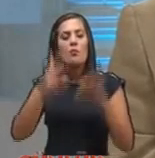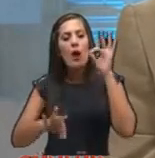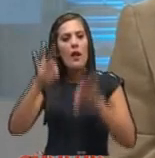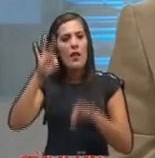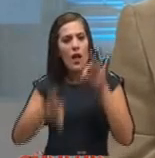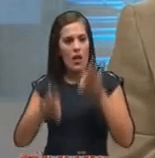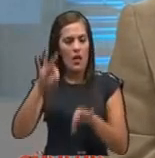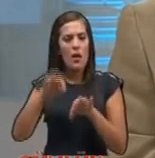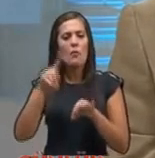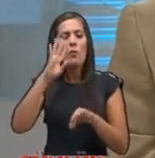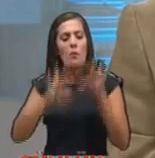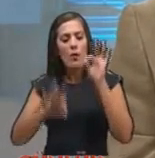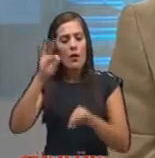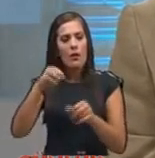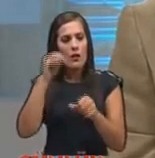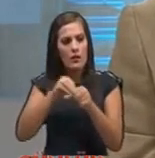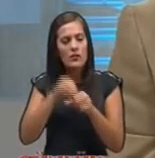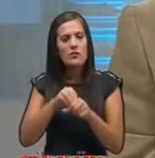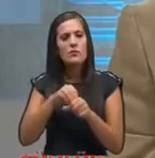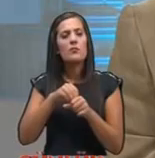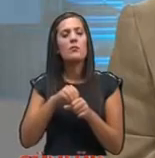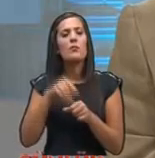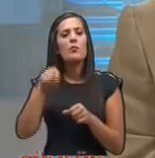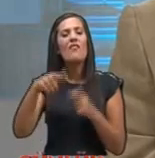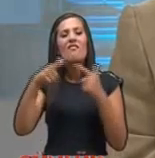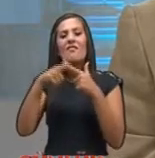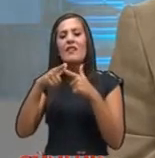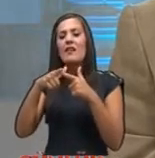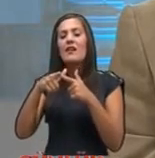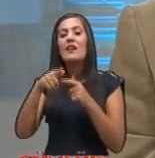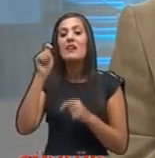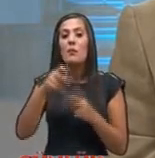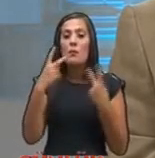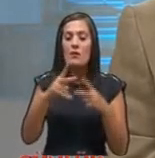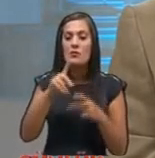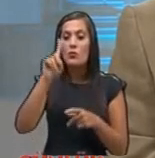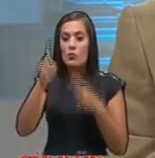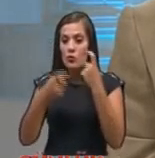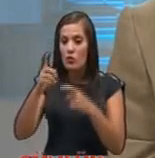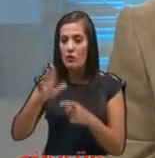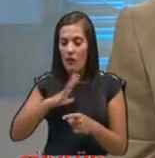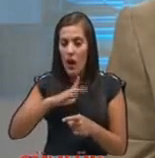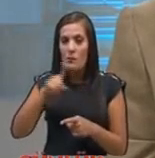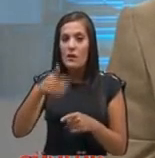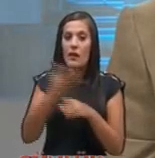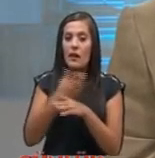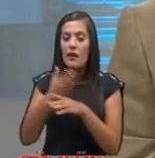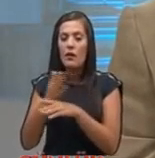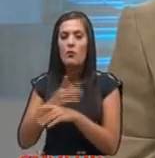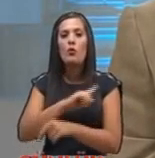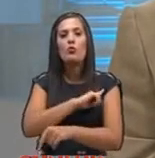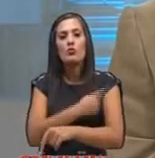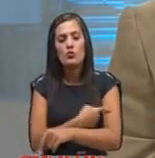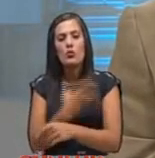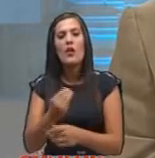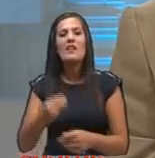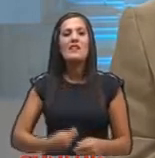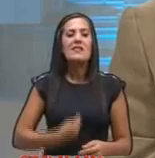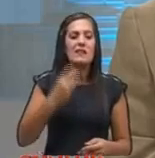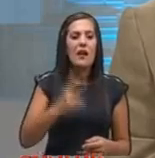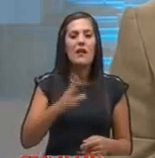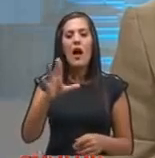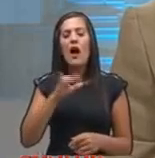muayene. Bu muayenede yine bu fıtığın yapabileceği bulgular var mı? İşte kuvvete ait, hisse